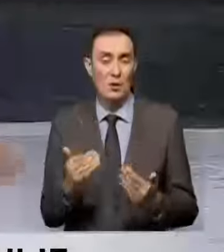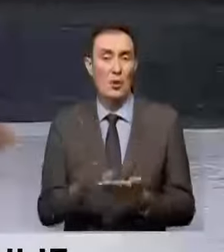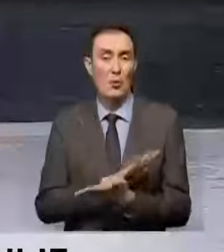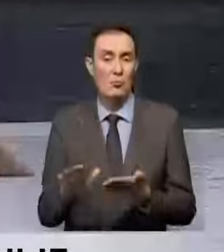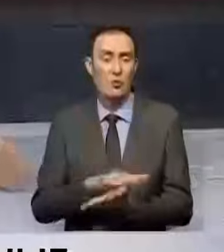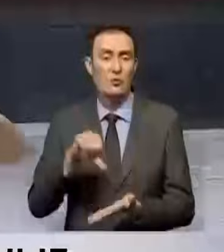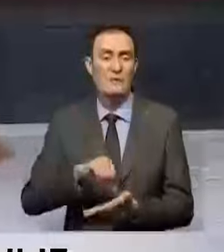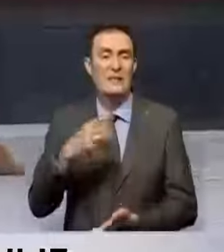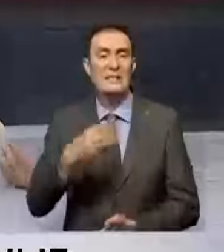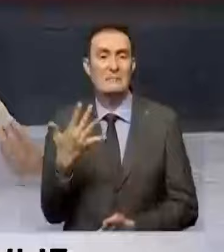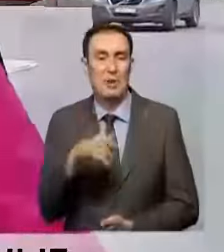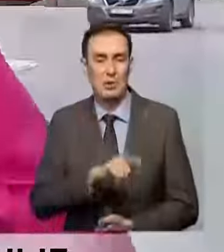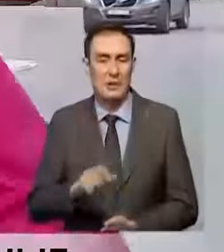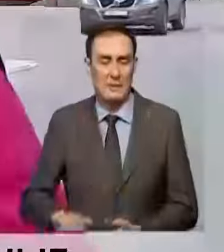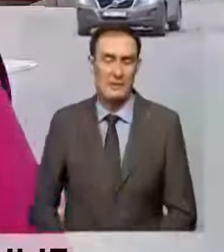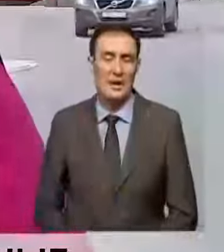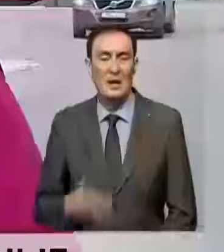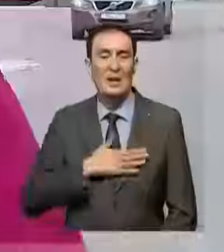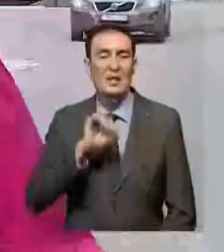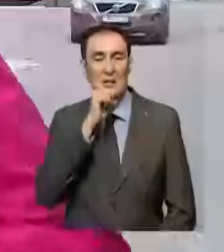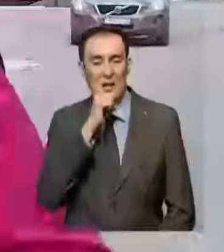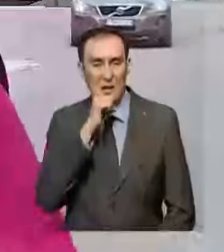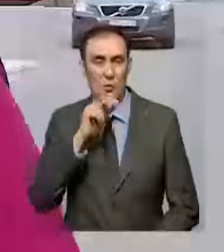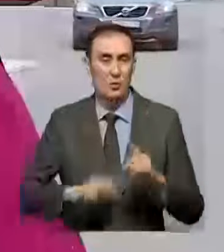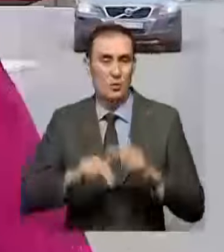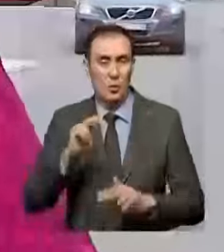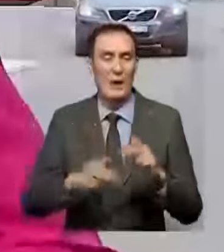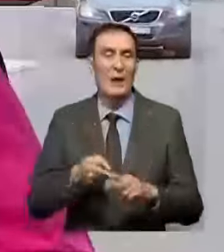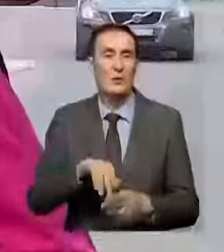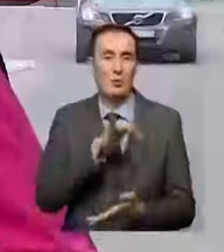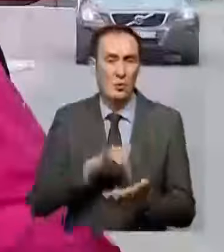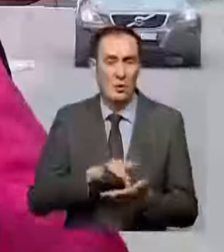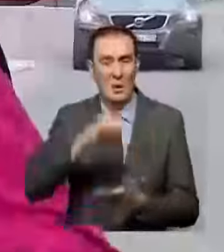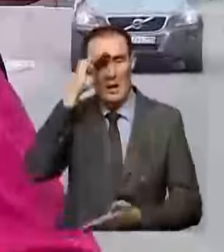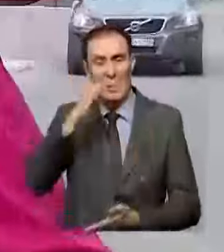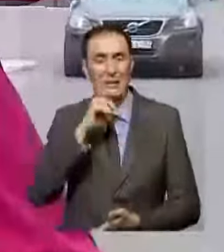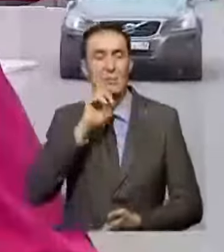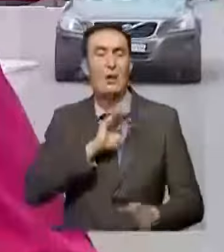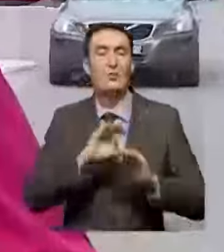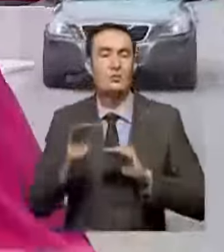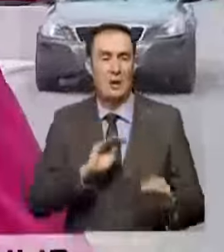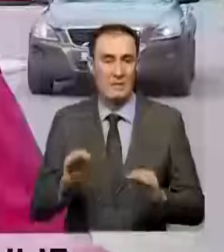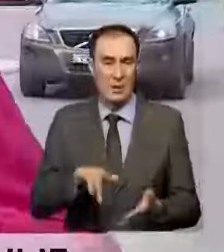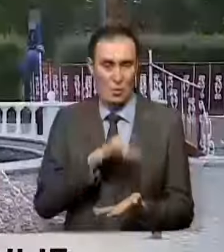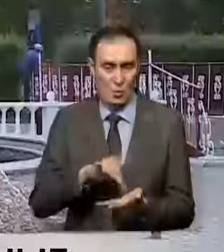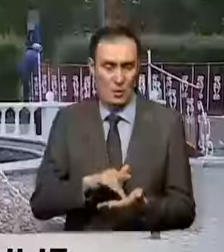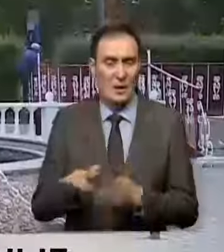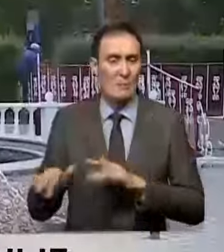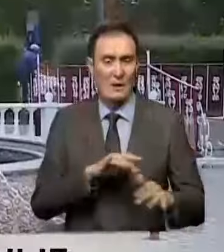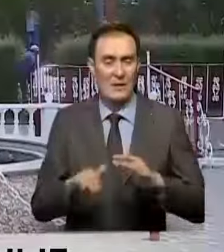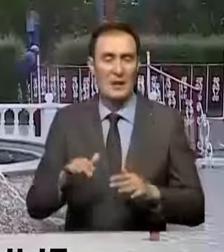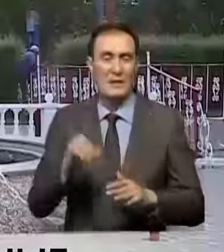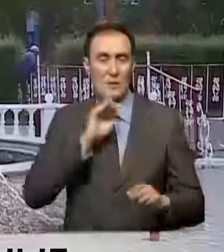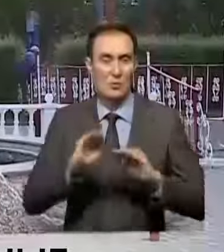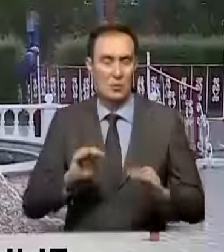уборку вышли 35 человек. Наши деды строили этот город, отцы благоустраивали его, проводили